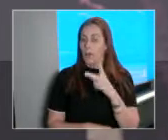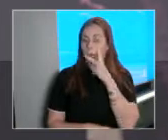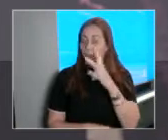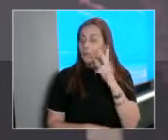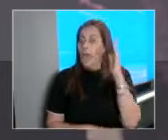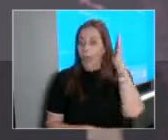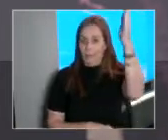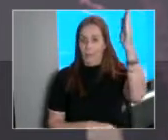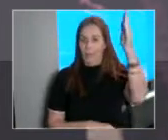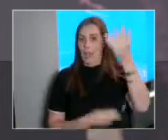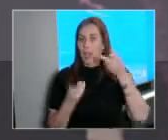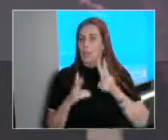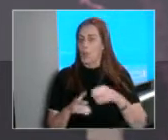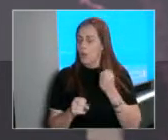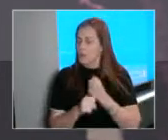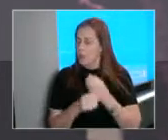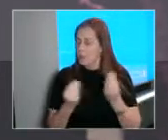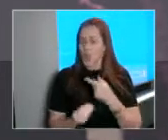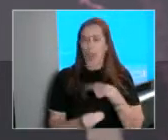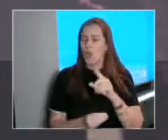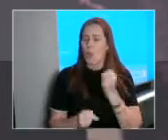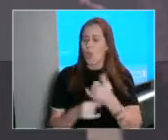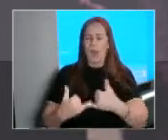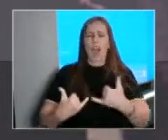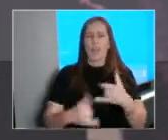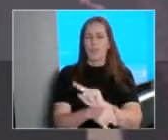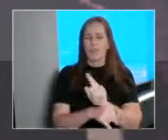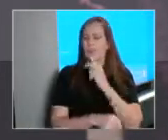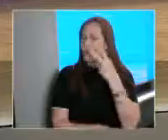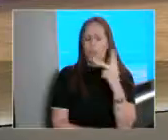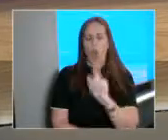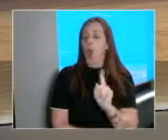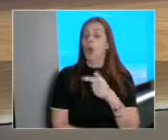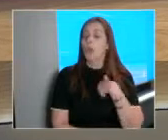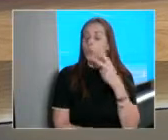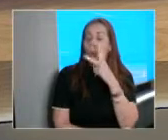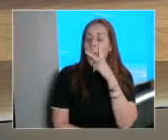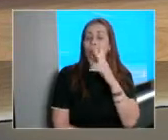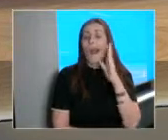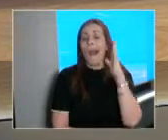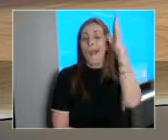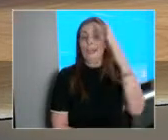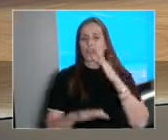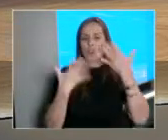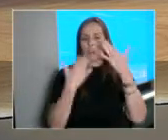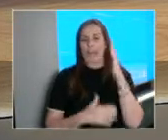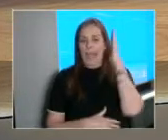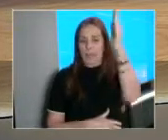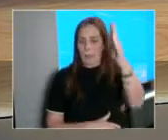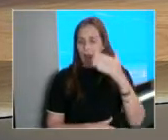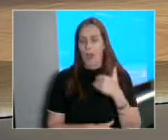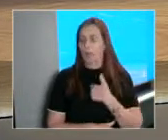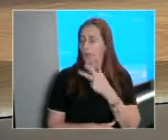הסתכלות ארוכת טווח, היכולת לבנות תשתיות. אנחנו לא פועלים על פרויקטים של שנתיים, שלוש. אנחנו מנסים להסתכל 10 שנים קדימה.